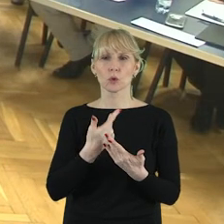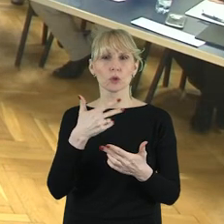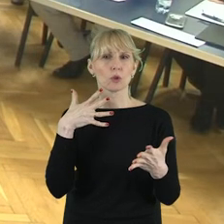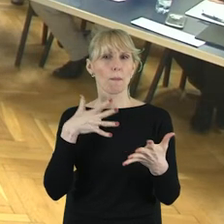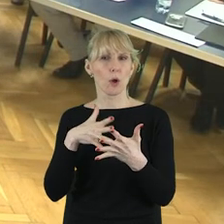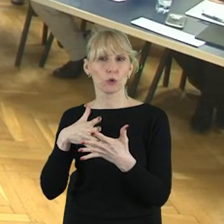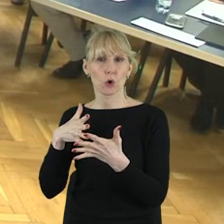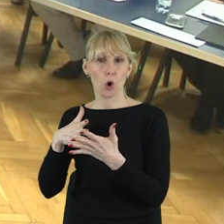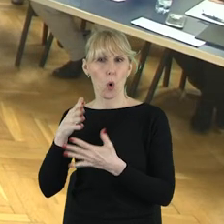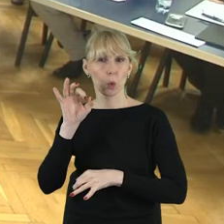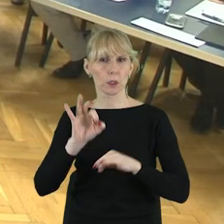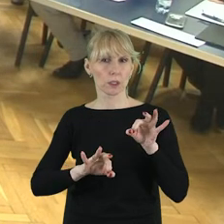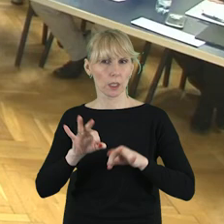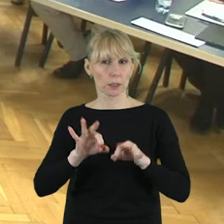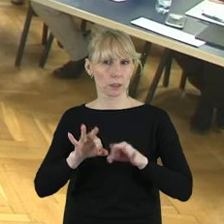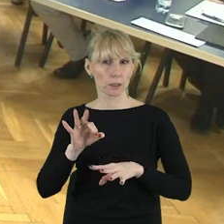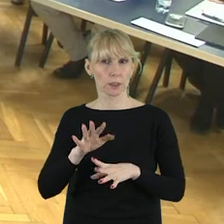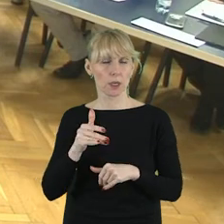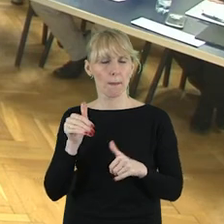jako uzupełniające